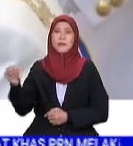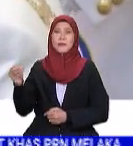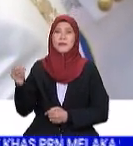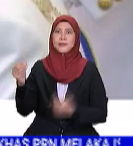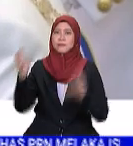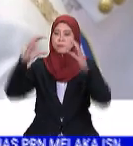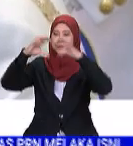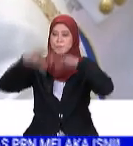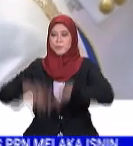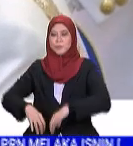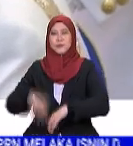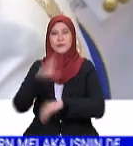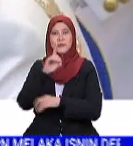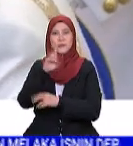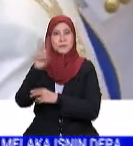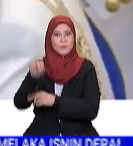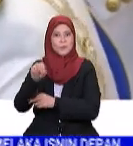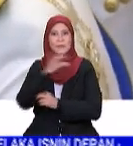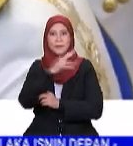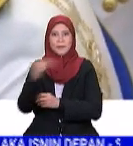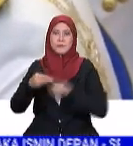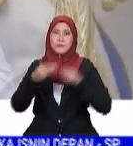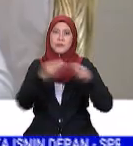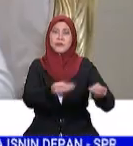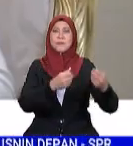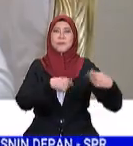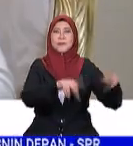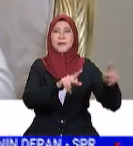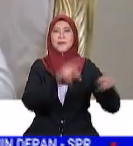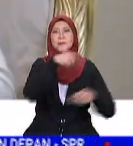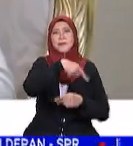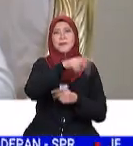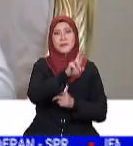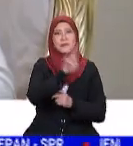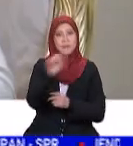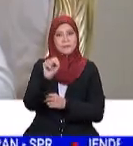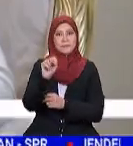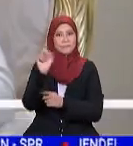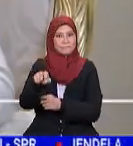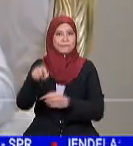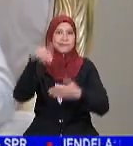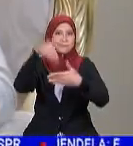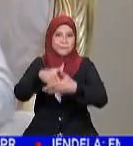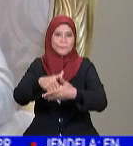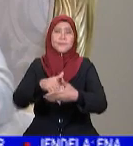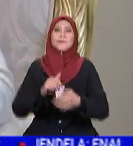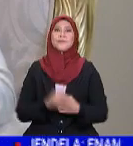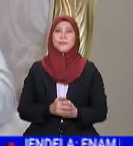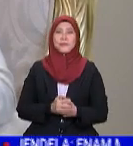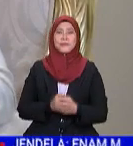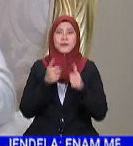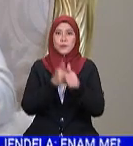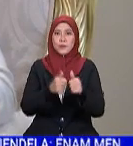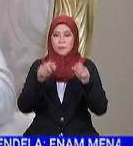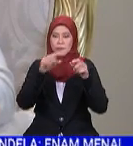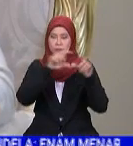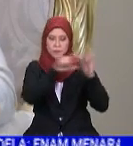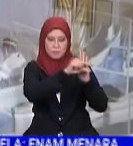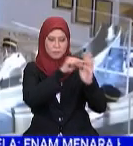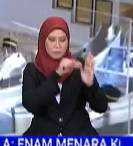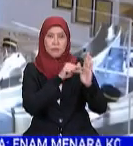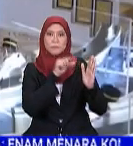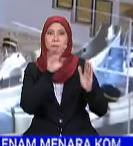kepada pembubaran DUN dan memberi laluan kepada PRN diadakan. Berdasarkan Fasal 4